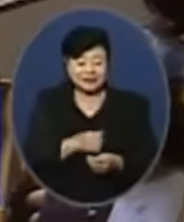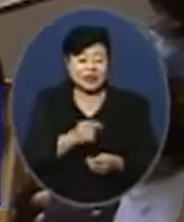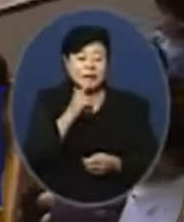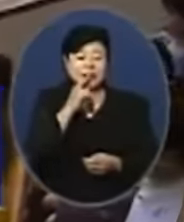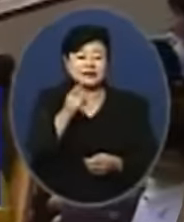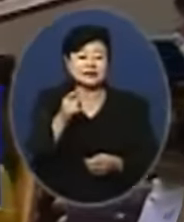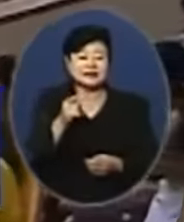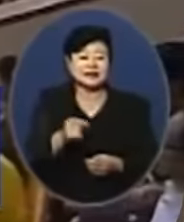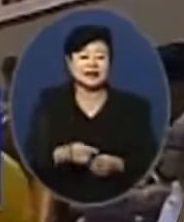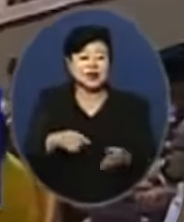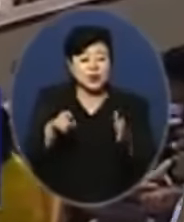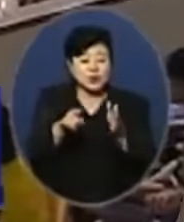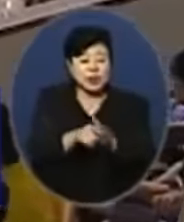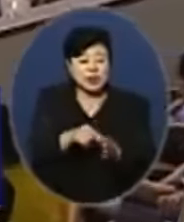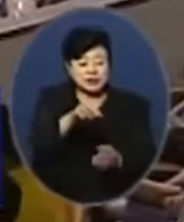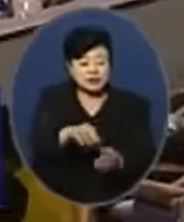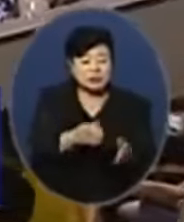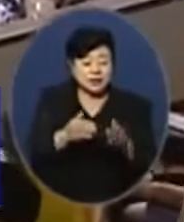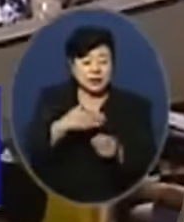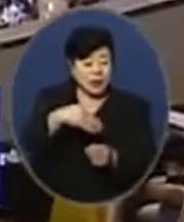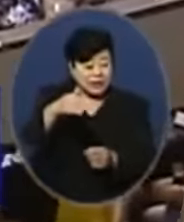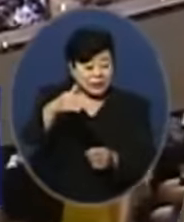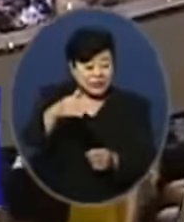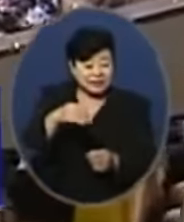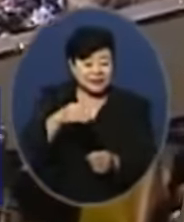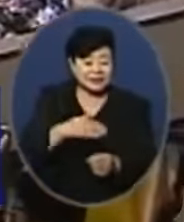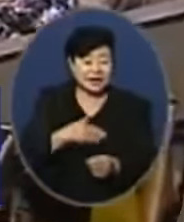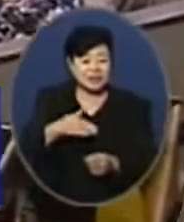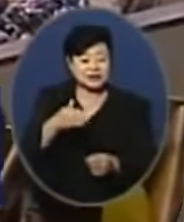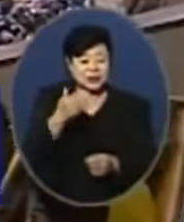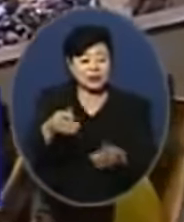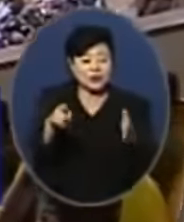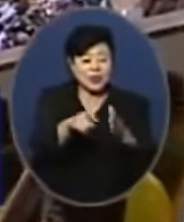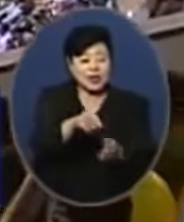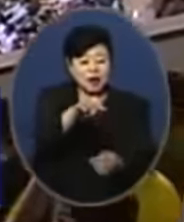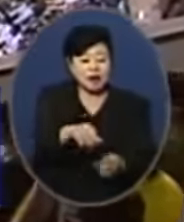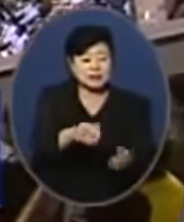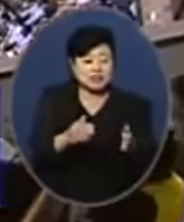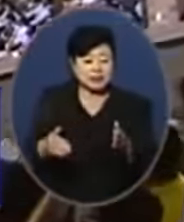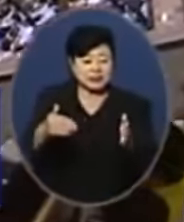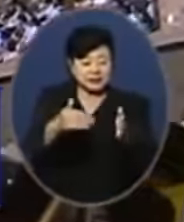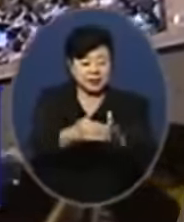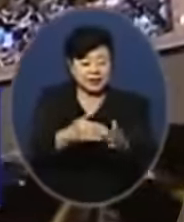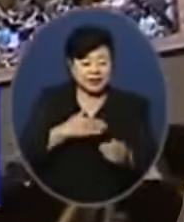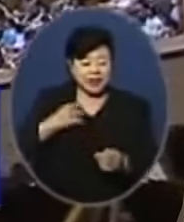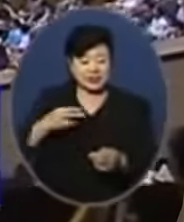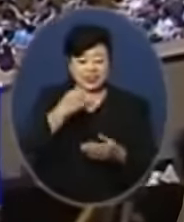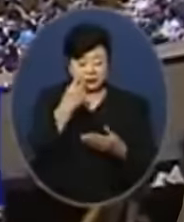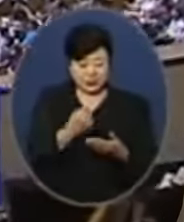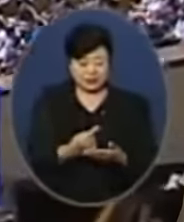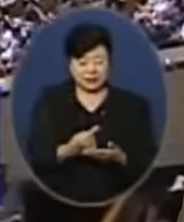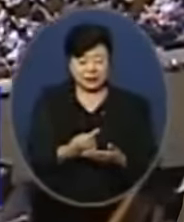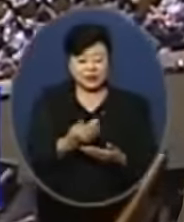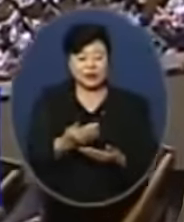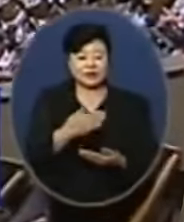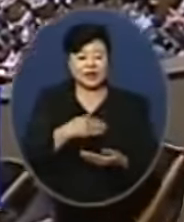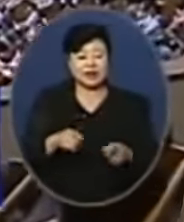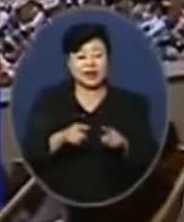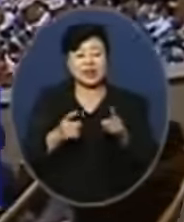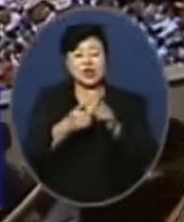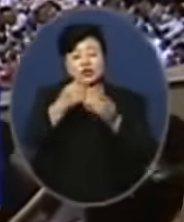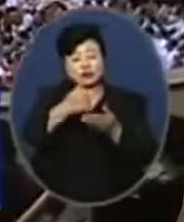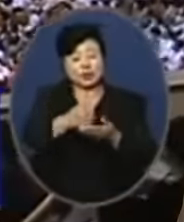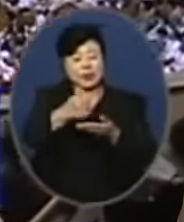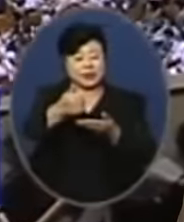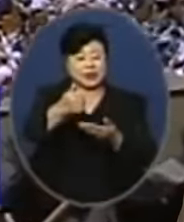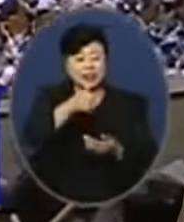일러서리라. 내가 너희를 위하여 거처를 예비하러 가노니 가서 너희를 위하여 거처를 예비하면 내가 다시 와서 너희를 내게로